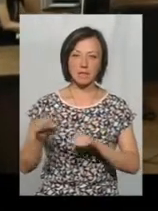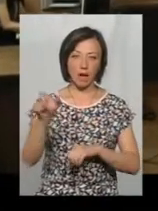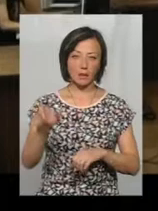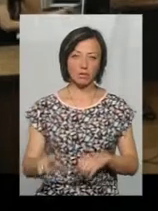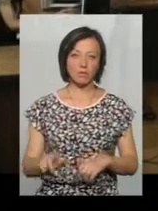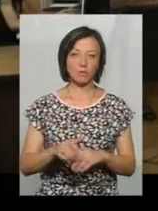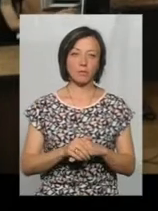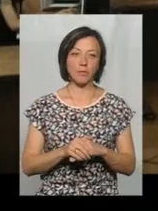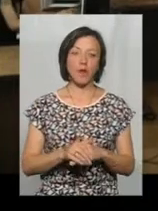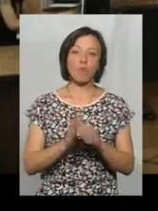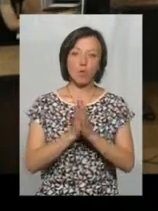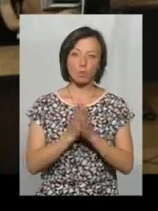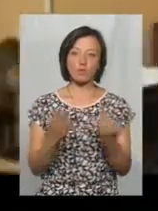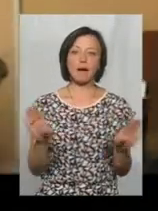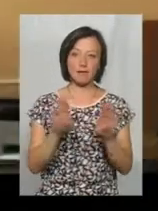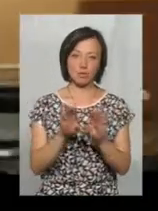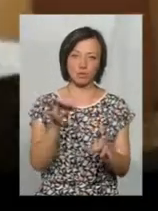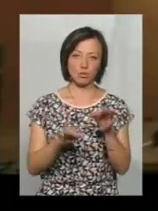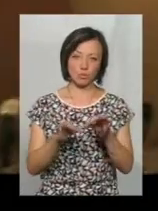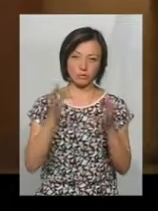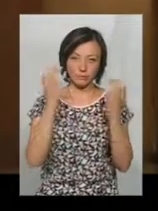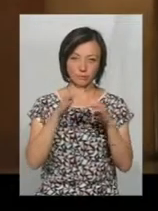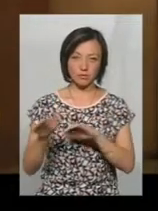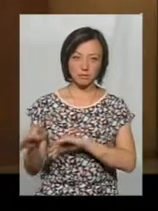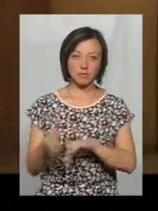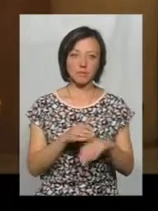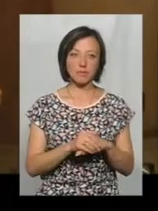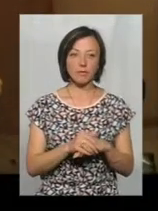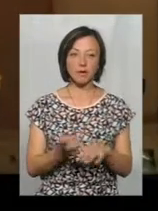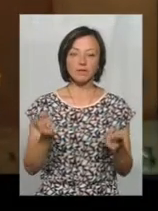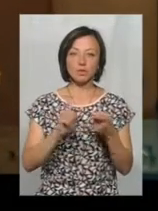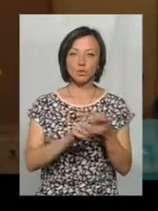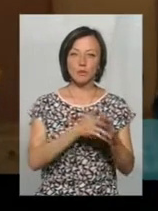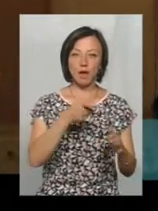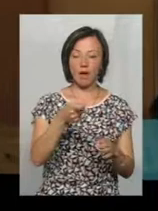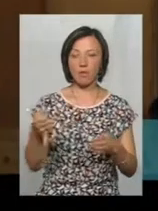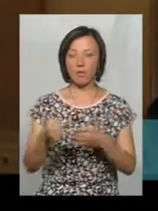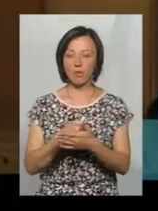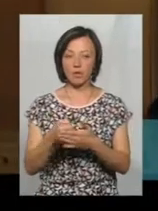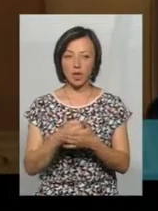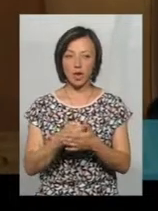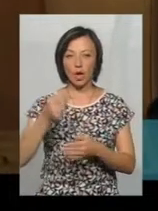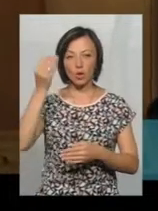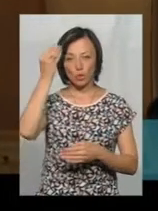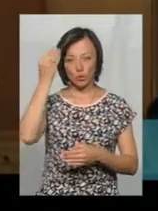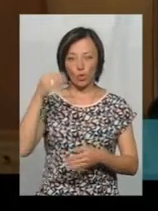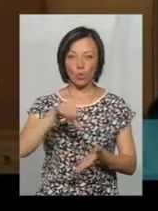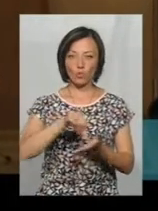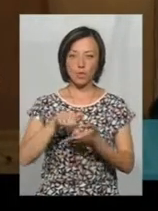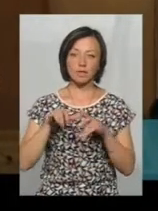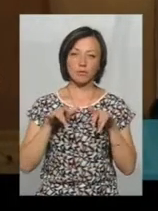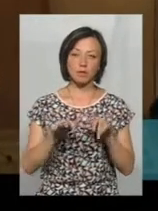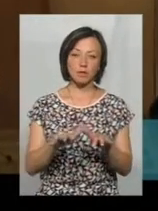розглядати в закритому судовому засіданні. Заявлені клопотаннями та думкою учасників